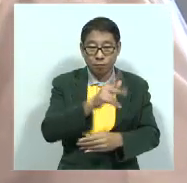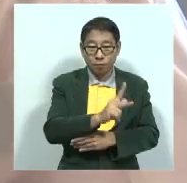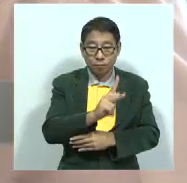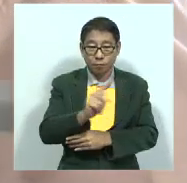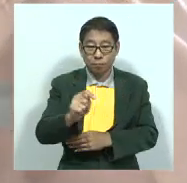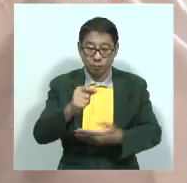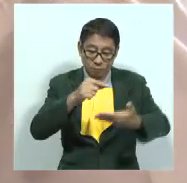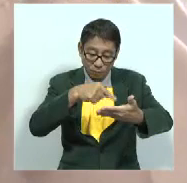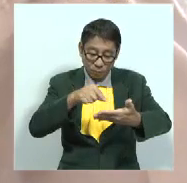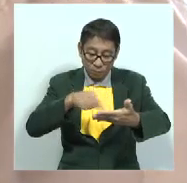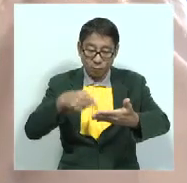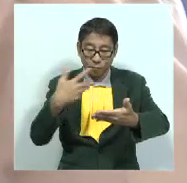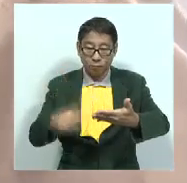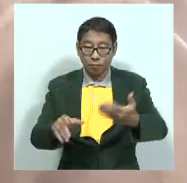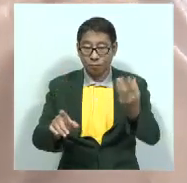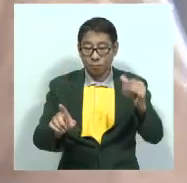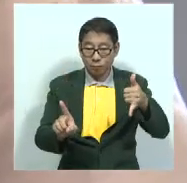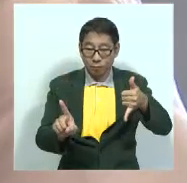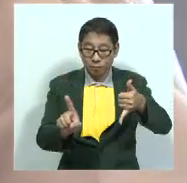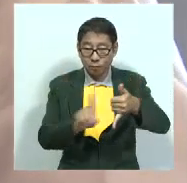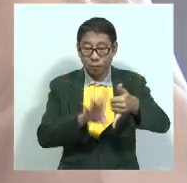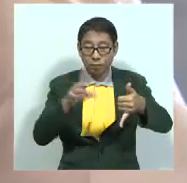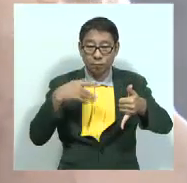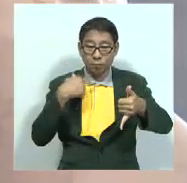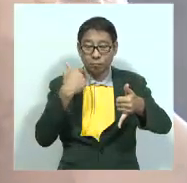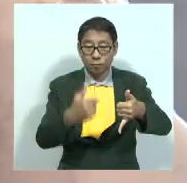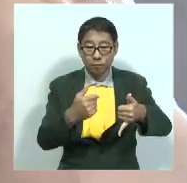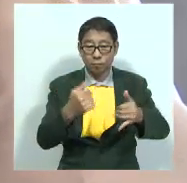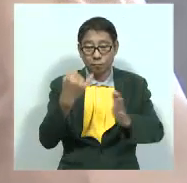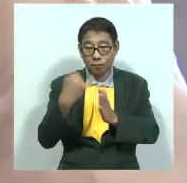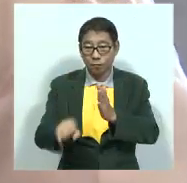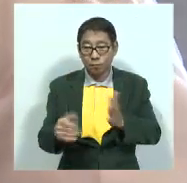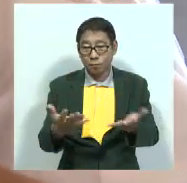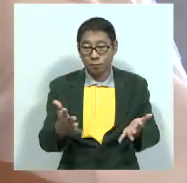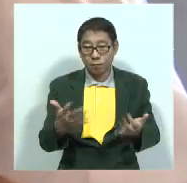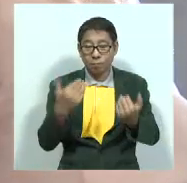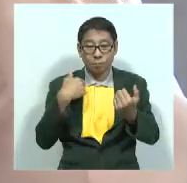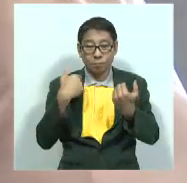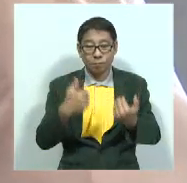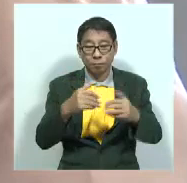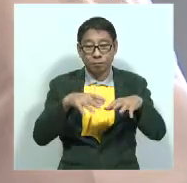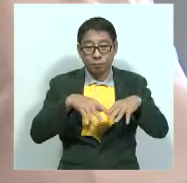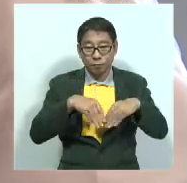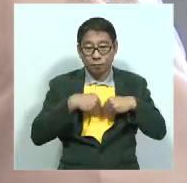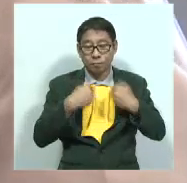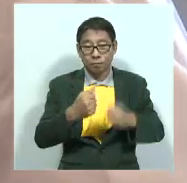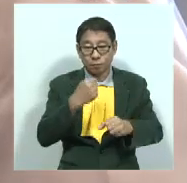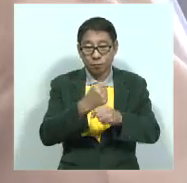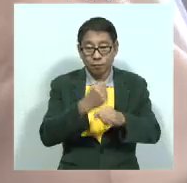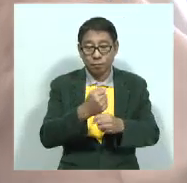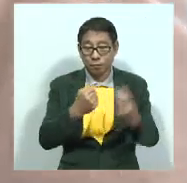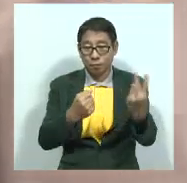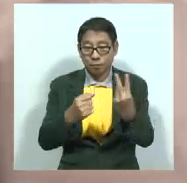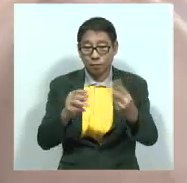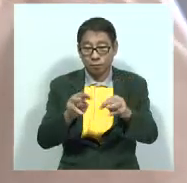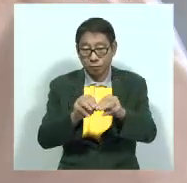รวจสอบแล้วว่าคุณสมบัติไม่ขัดกับการปฏิบัติหน้าที่แล้วก็มั่นใจเรื่องดังกล่าวไม่ใช่การทำงาน2มาต